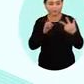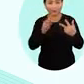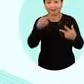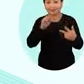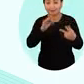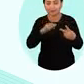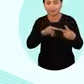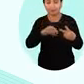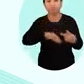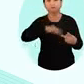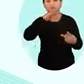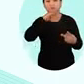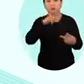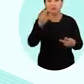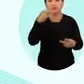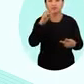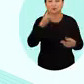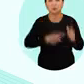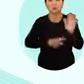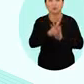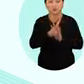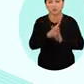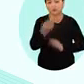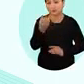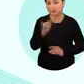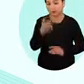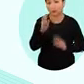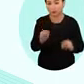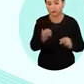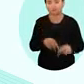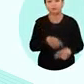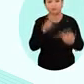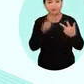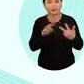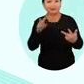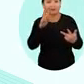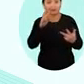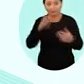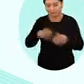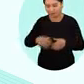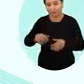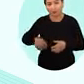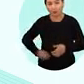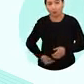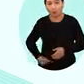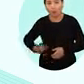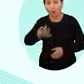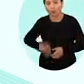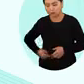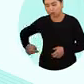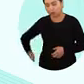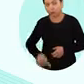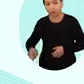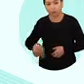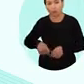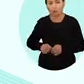нь давсаг дүүрэн байж чинэрх нь дисрефлекс үүсэх шалтгаан болдог. Хэрэв та байнгын катетер ашигладаг бол